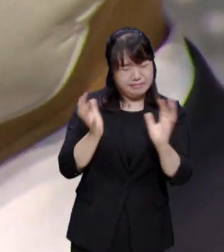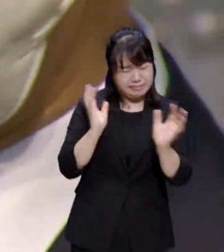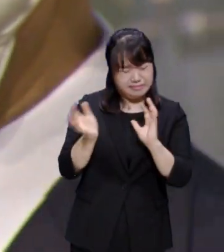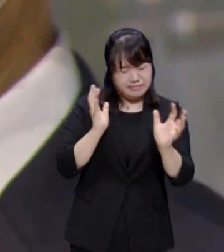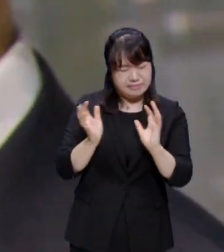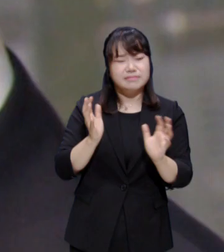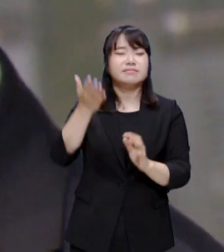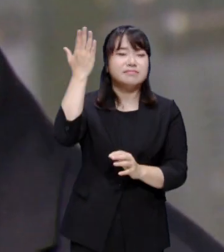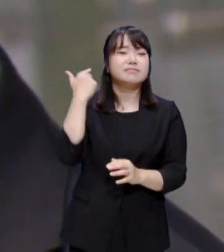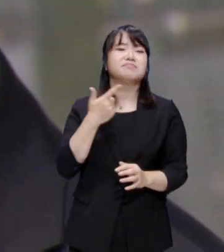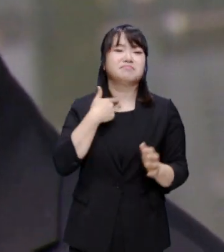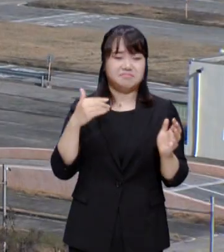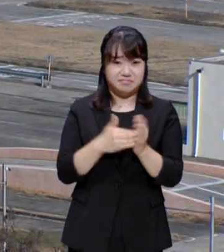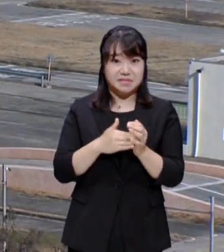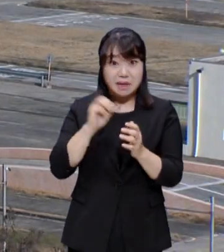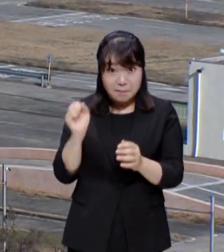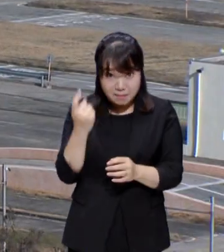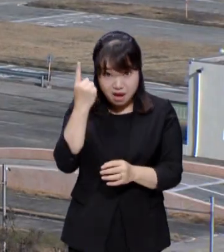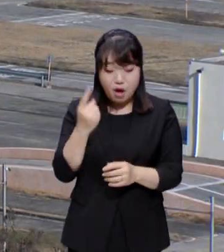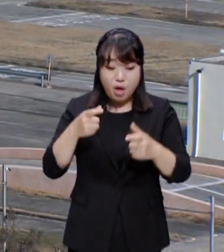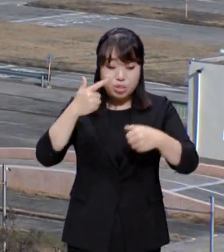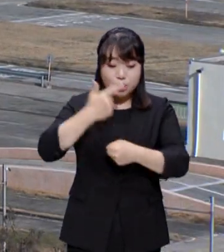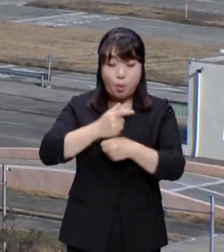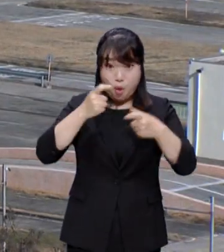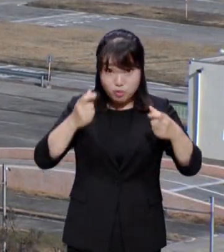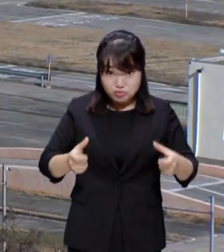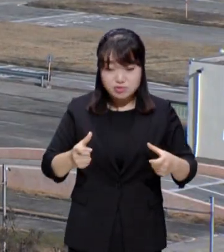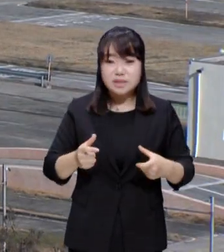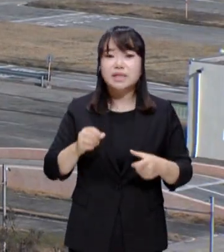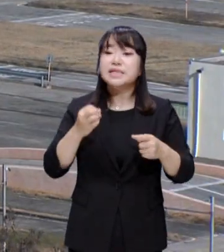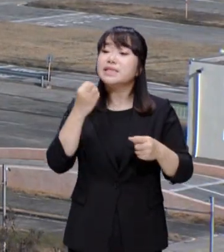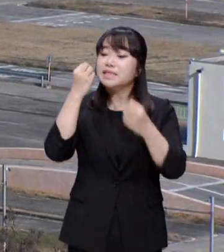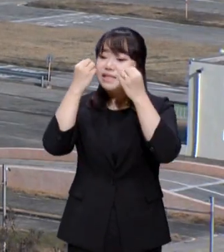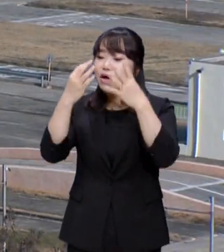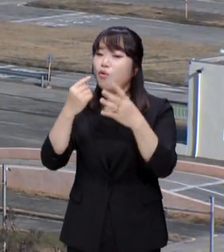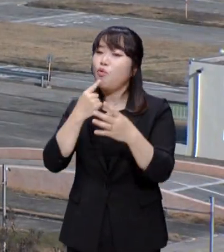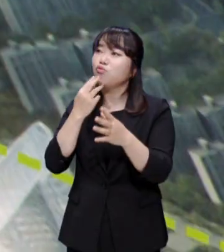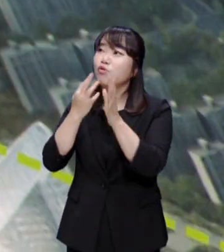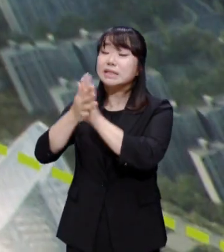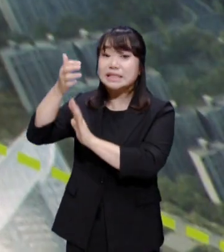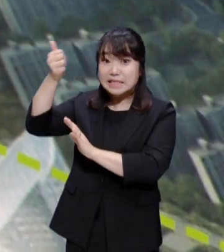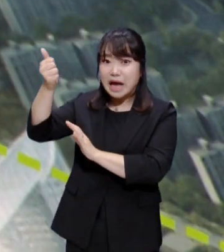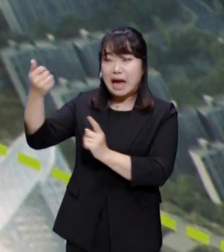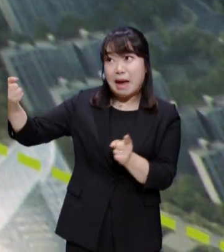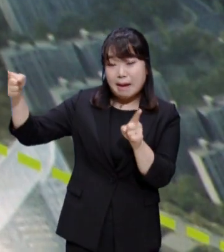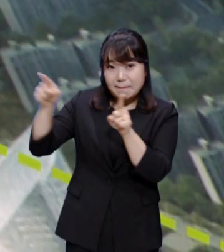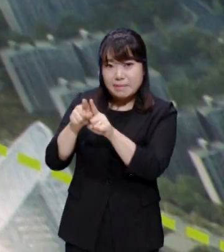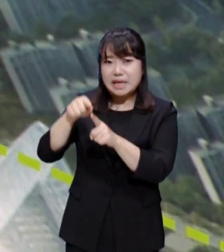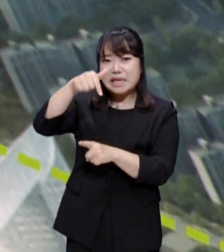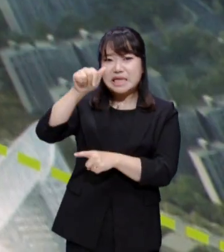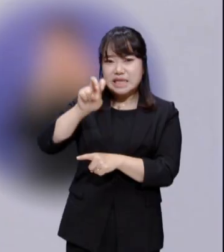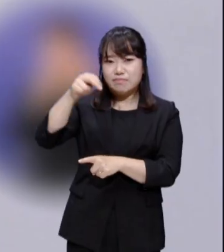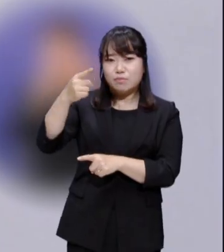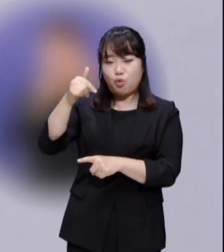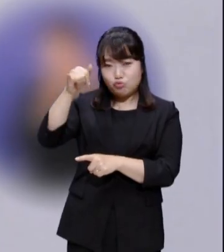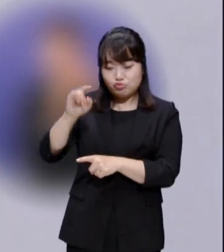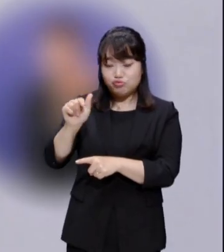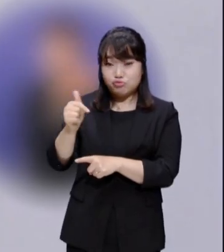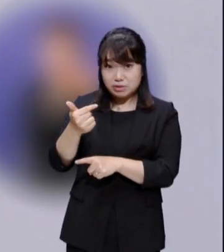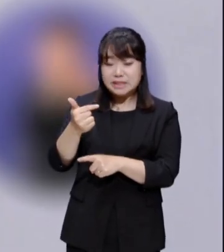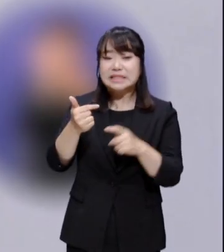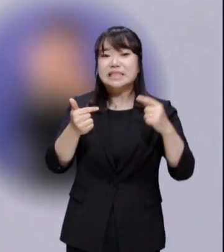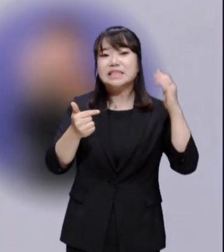설득했던 겁니다. 때문에 노원구 지역에서는 이제 오세훈 서울시장이 같은 당 소속인 김동근 현 의정부